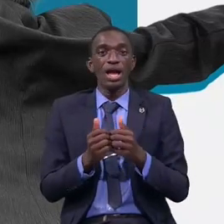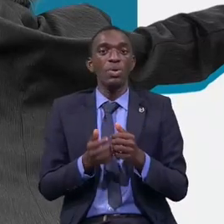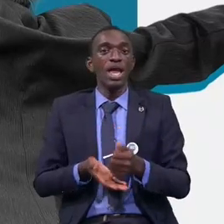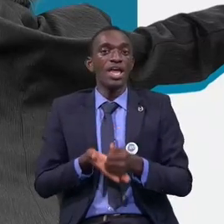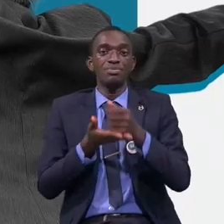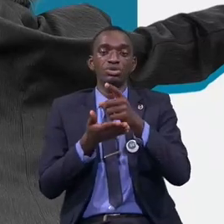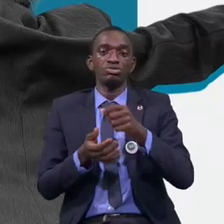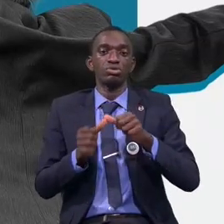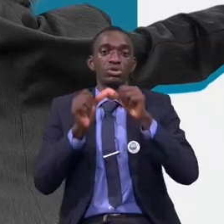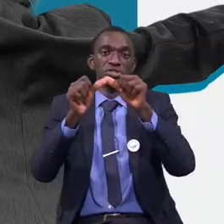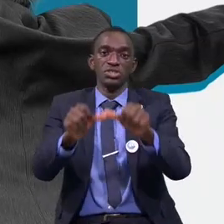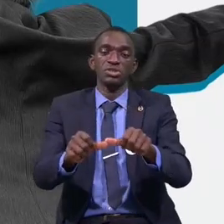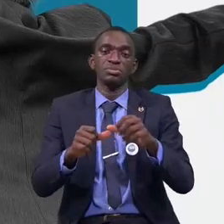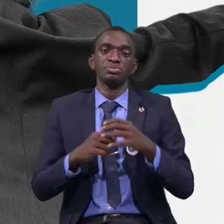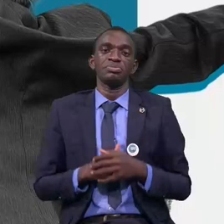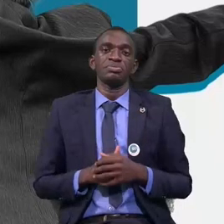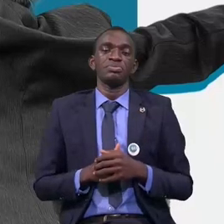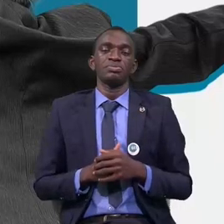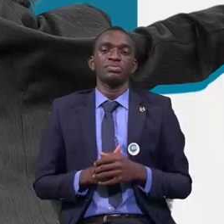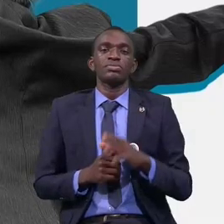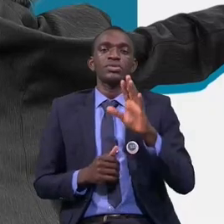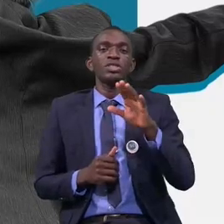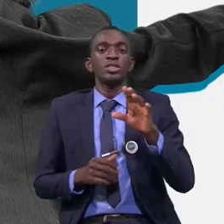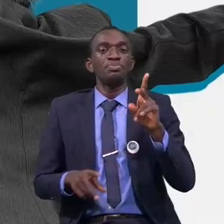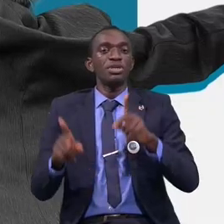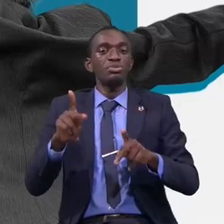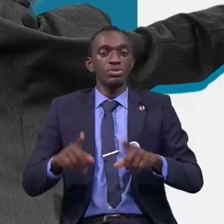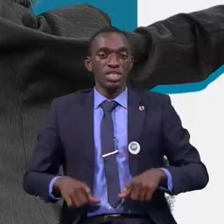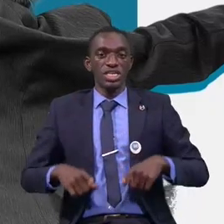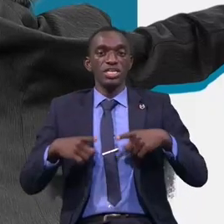vous contacter en son temps pour vous indiquer le lieu.